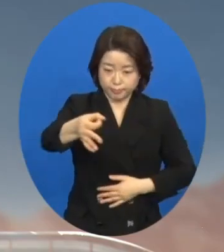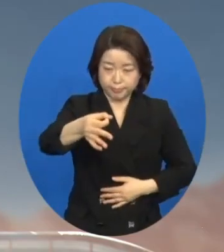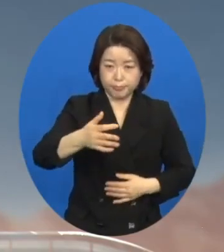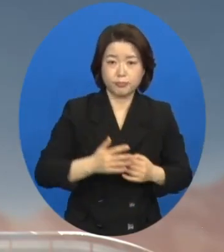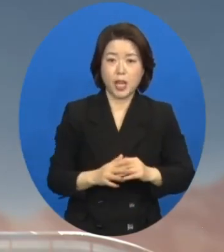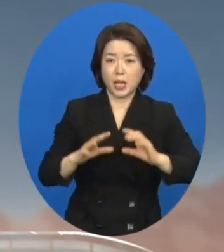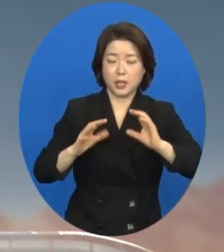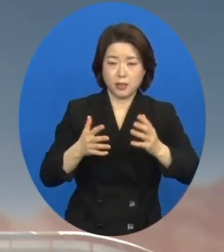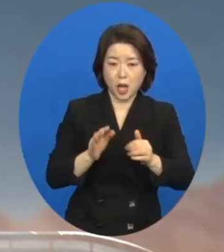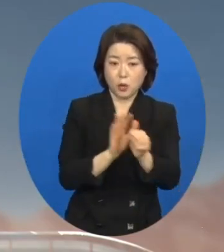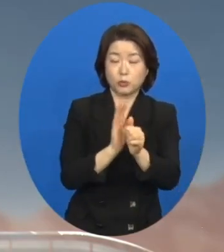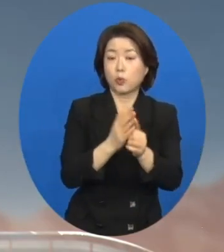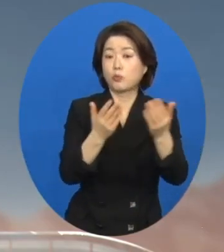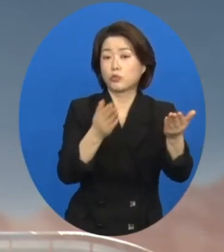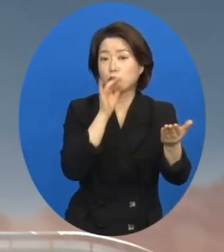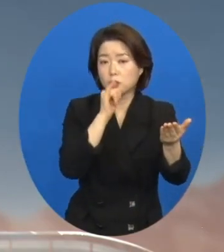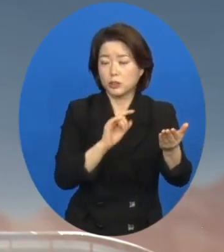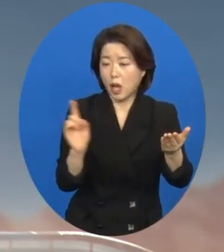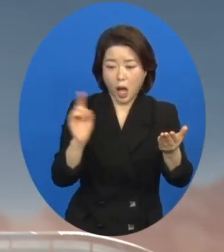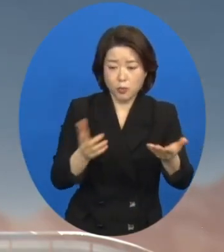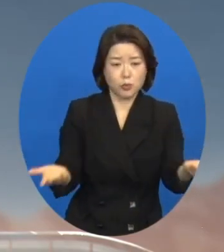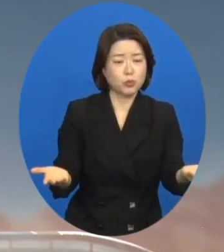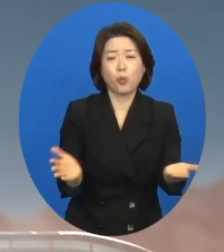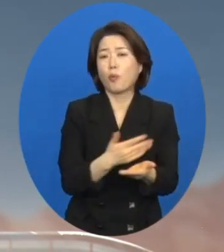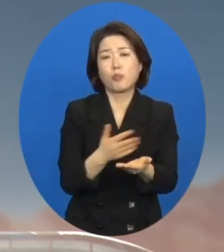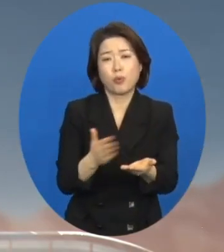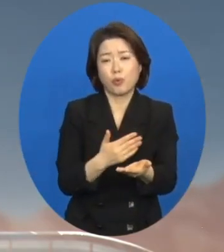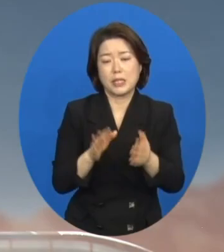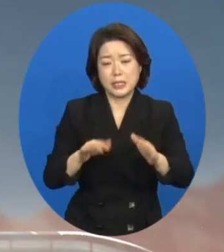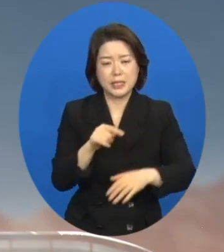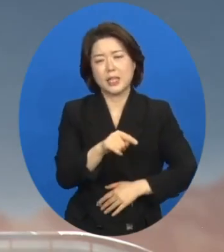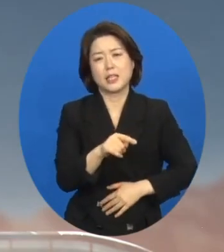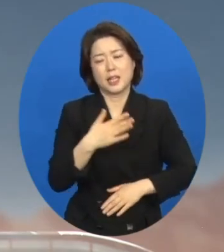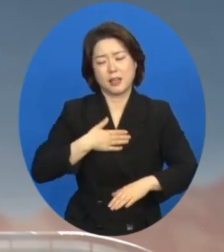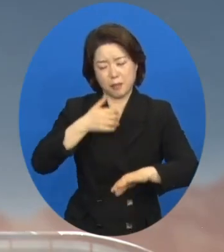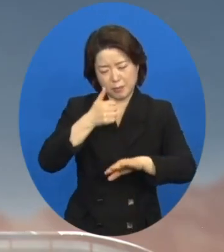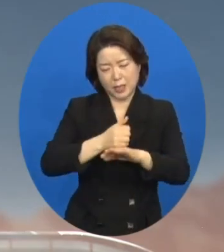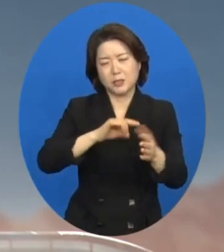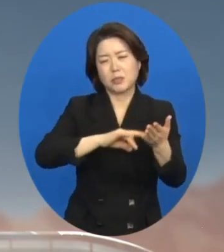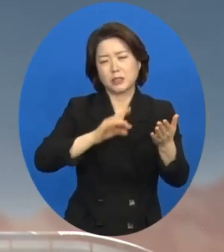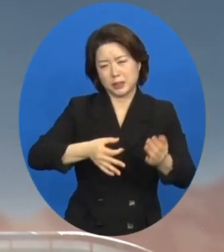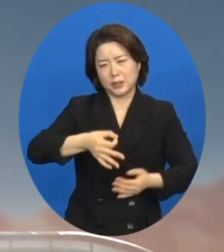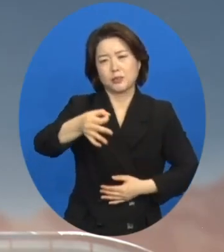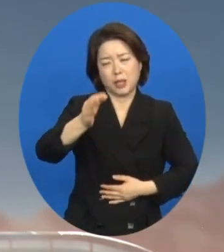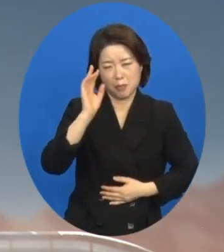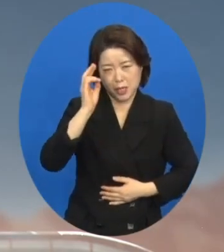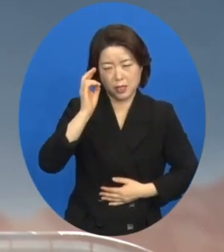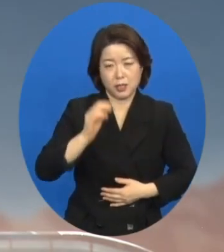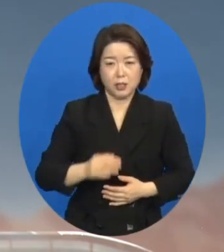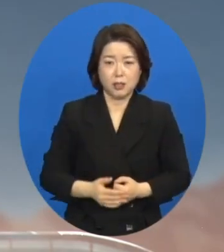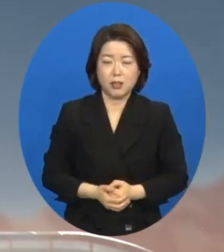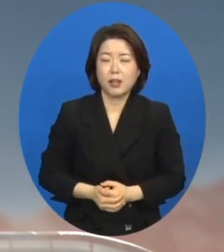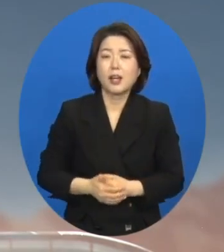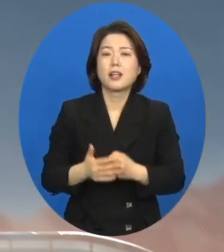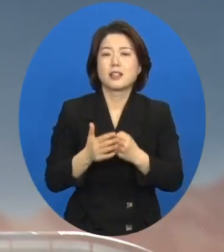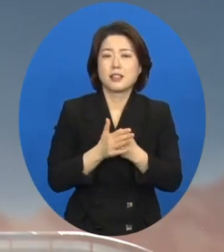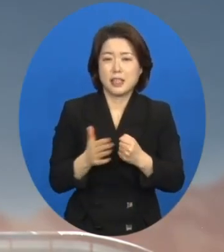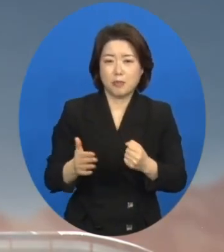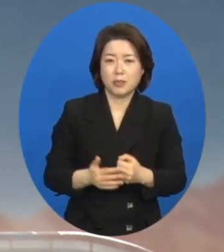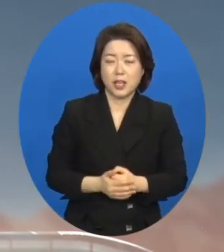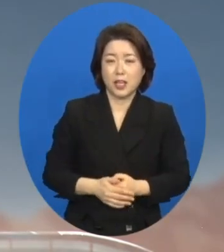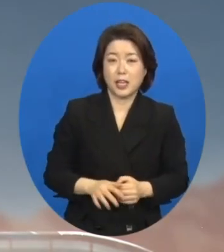위해 도움을 줄 수 있는 것은 아무것도 없지 않나. 이제 이것이 마지막이 될지도 모르는데. 그래서